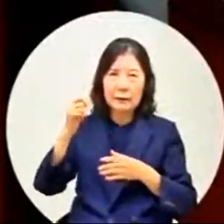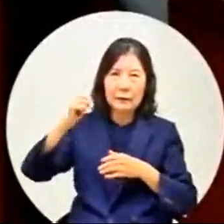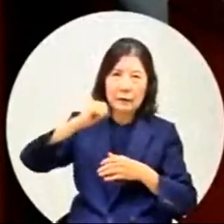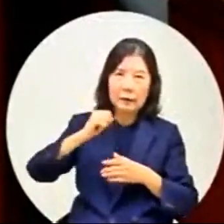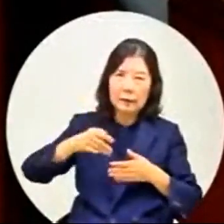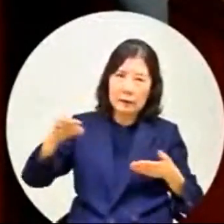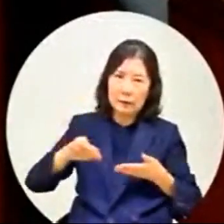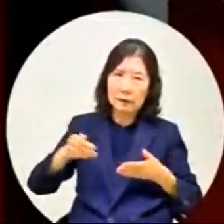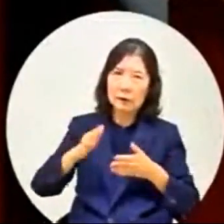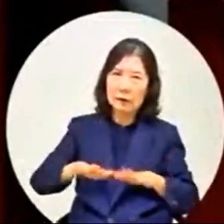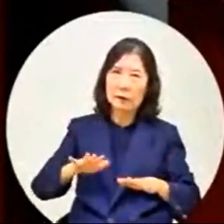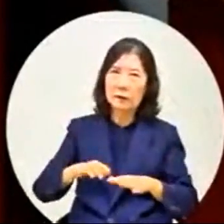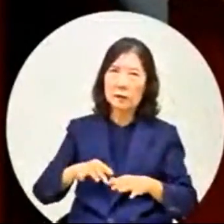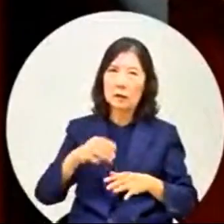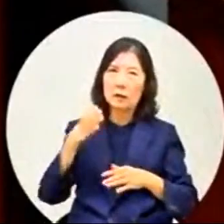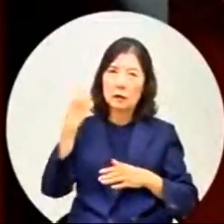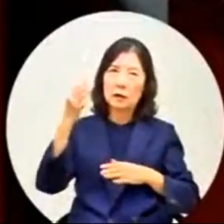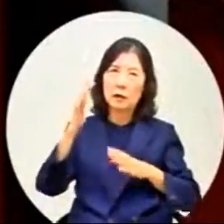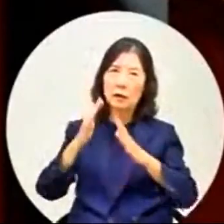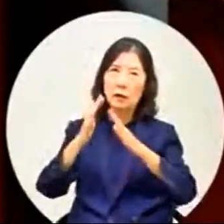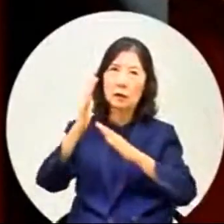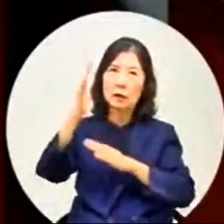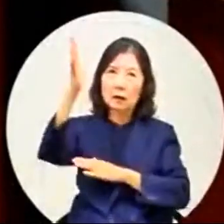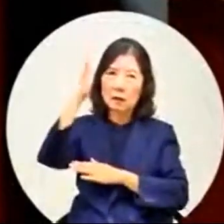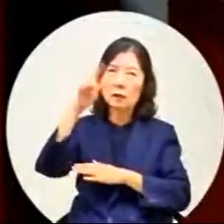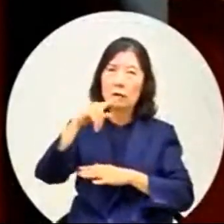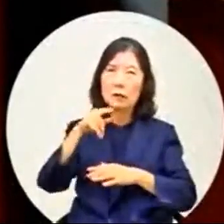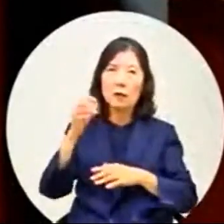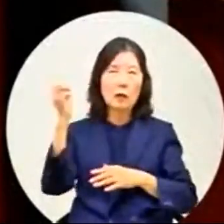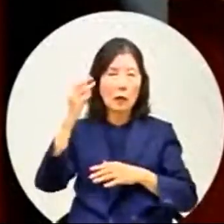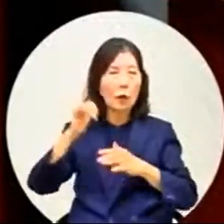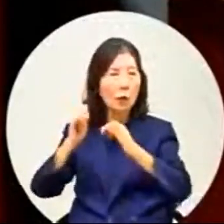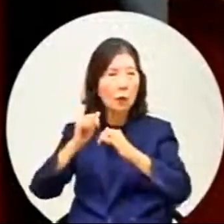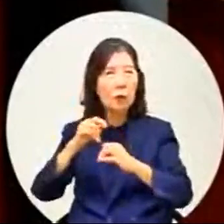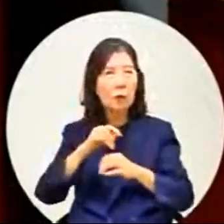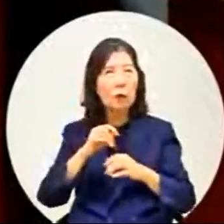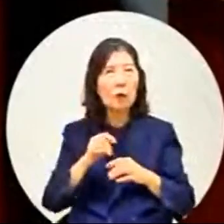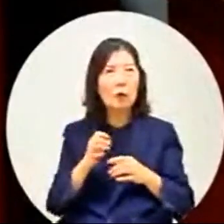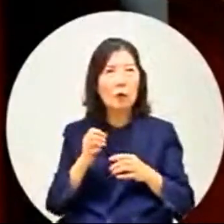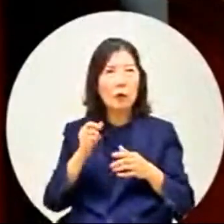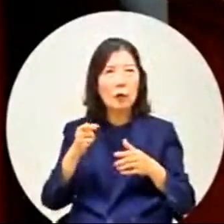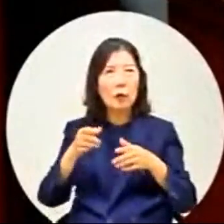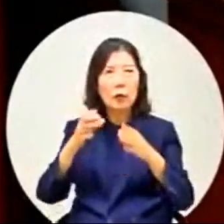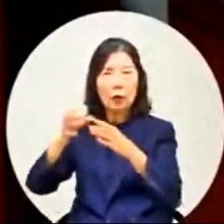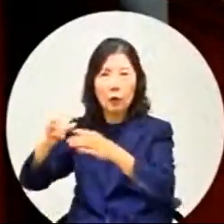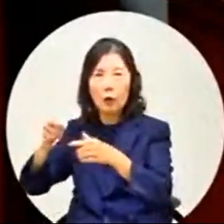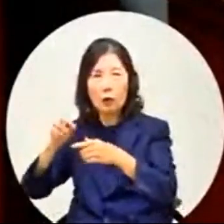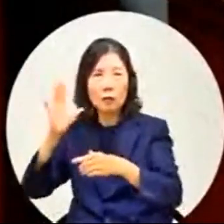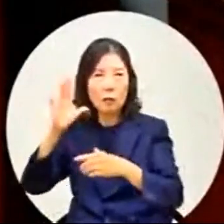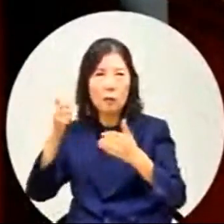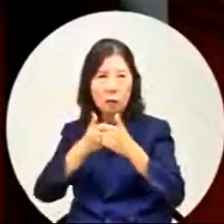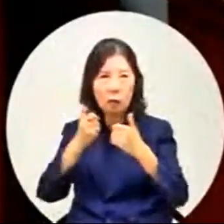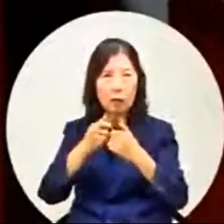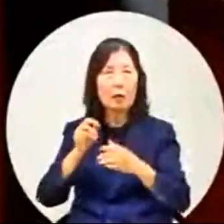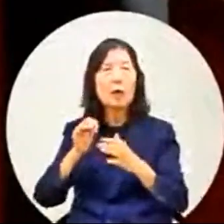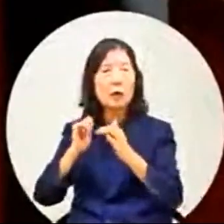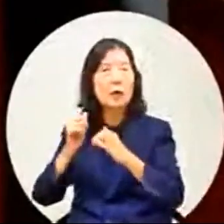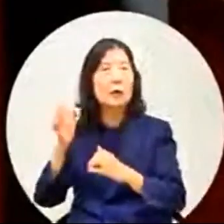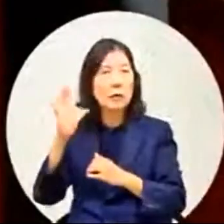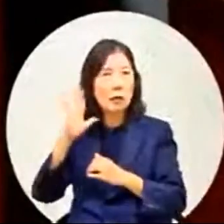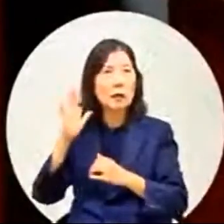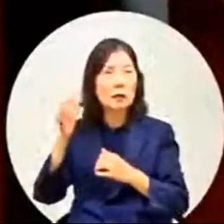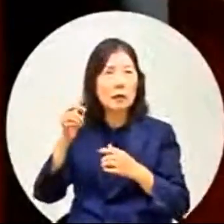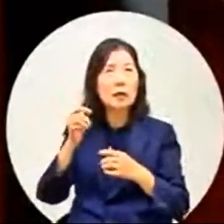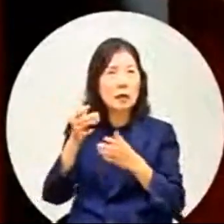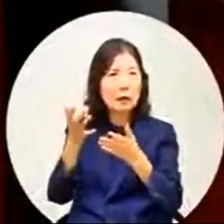在现在的新政府，你们有听进民意，在地方上广开公听会，听地方上的声音，这是我们予以肯定。好，那